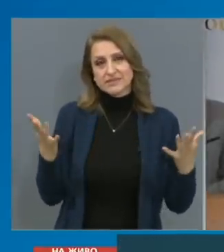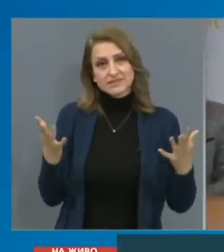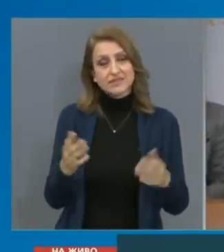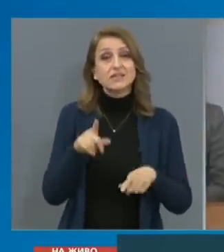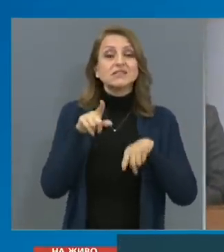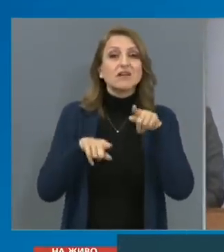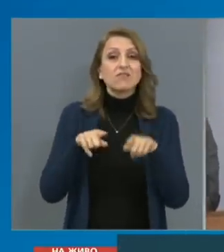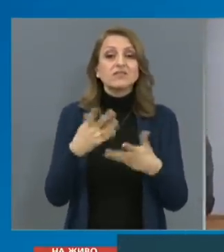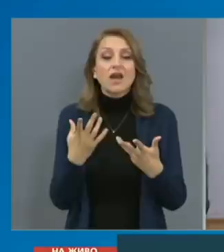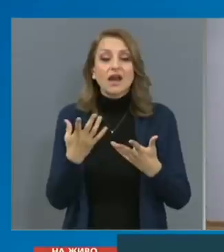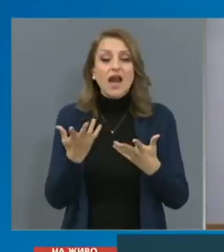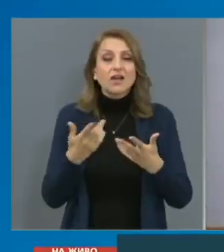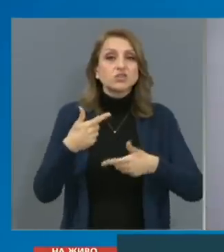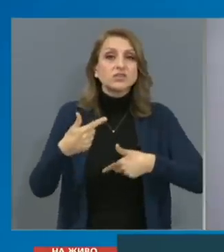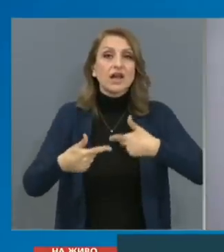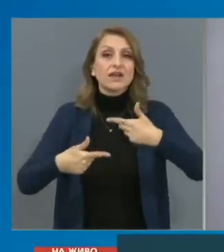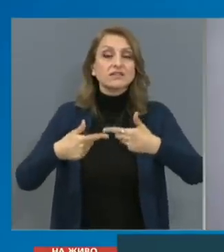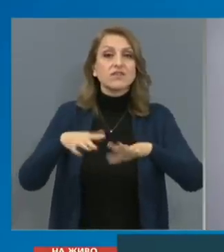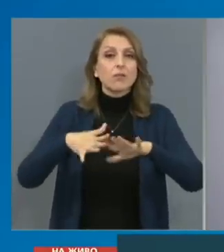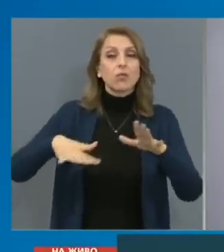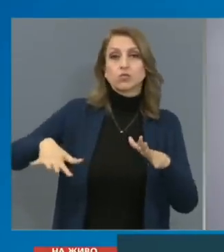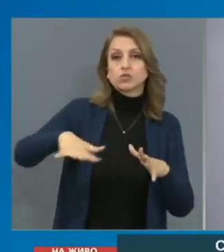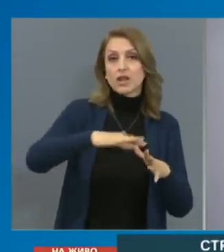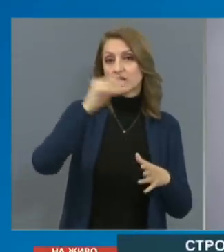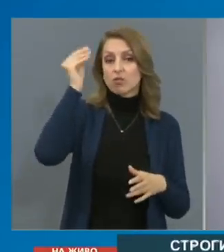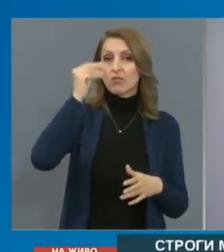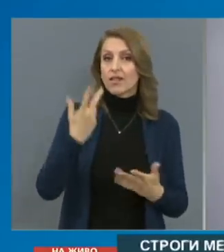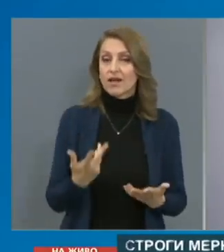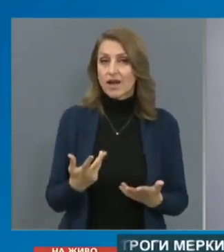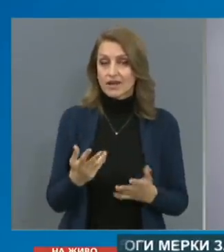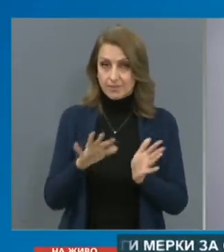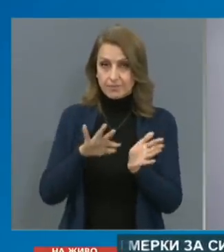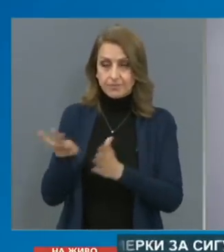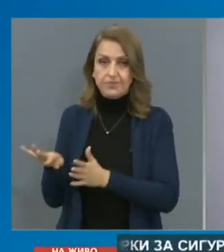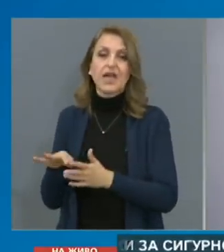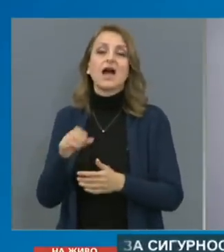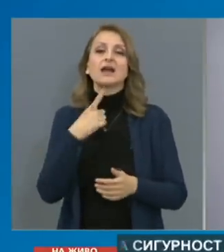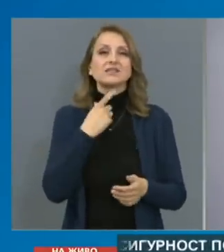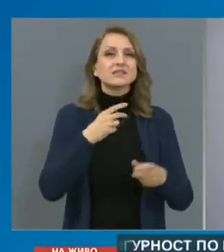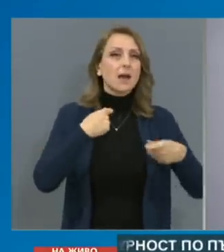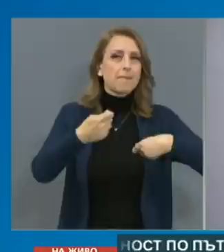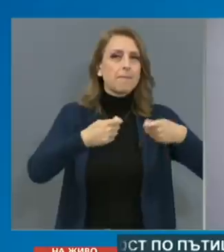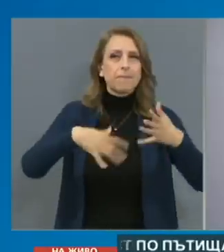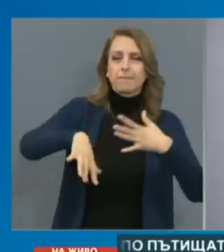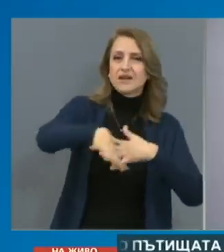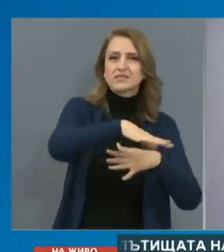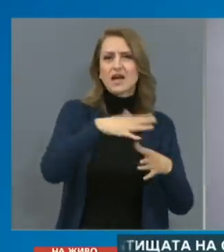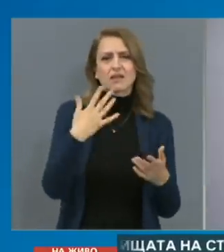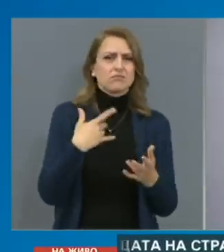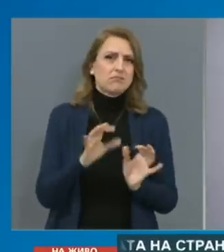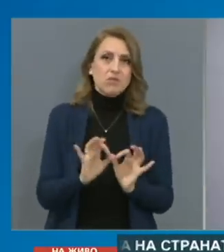според ситуацията, която се явява в България. За пазарите, мисля, че много ясно беше казано и преди